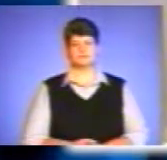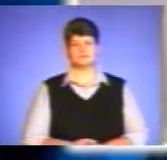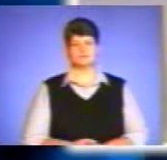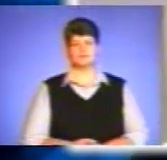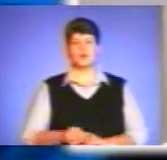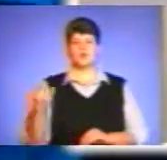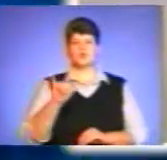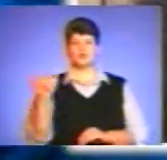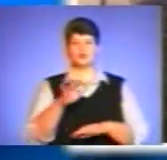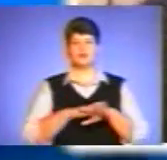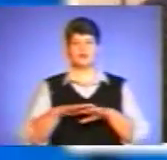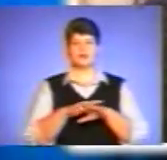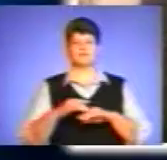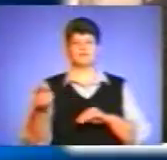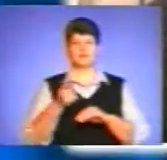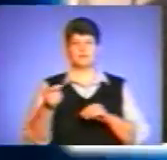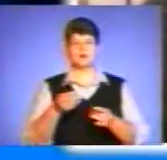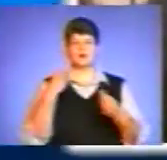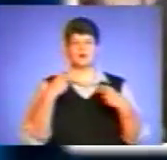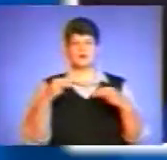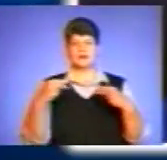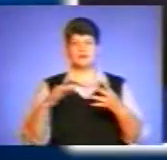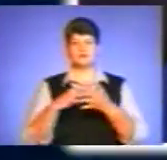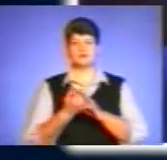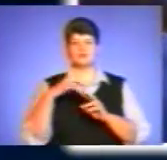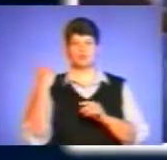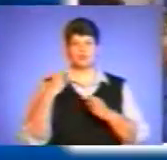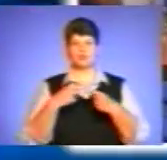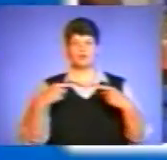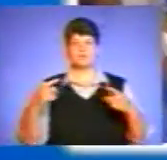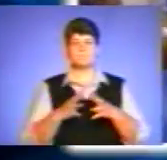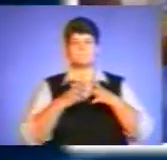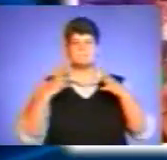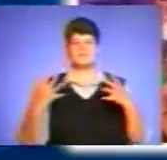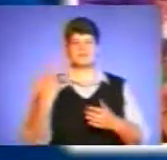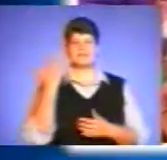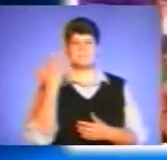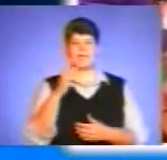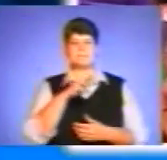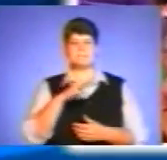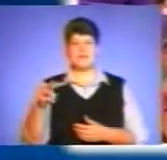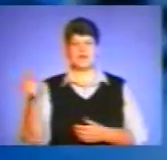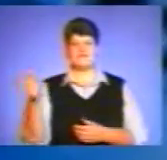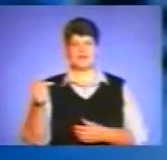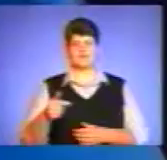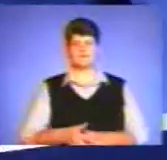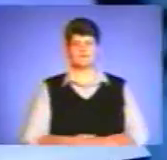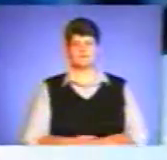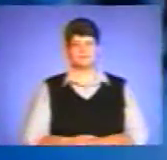У суботу на ярмарках у Тернополі реалізували сільськогосподарську продукцію більше, ніж на 5 мільйонів гривень.